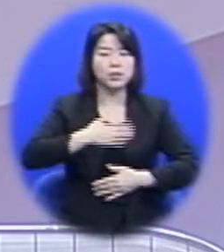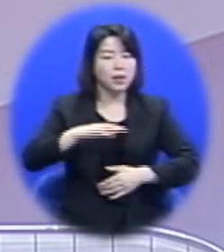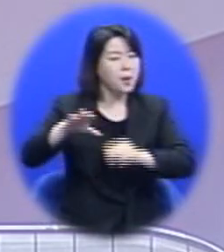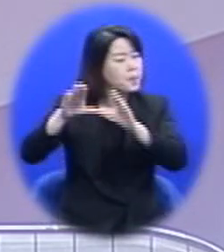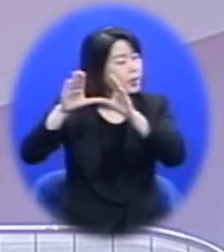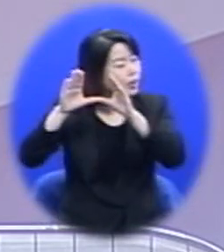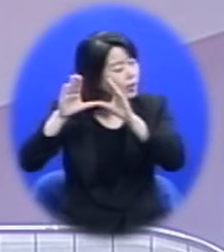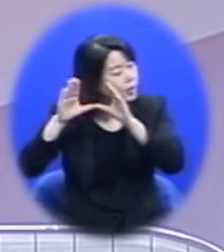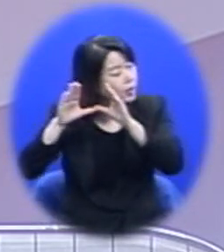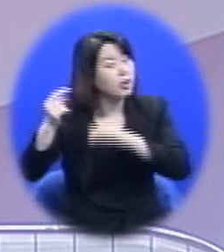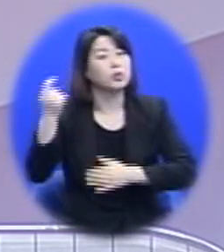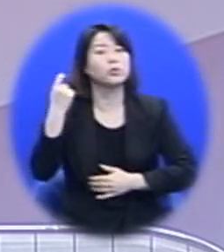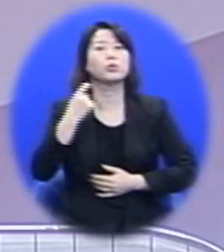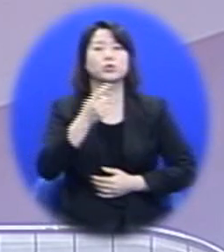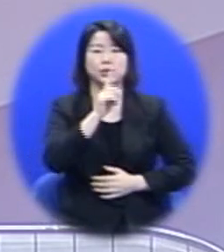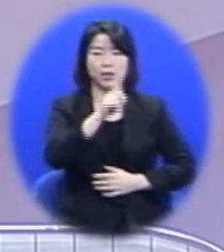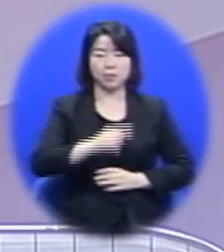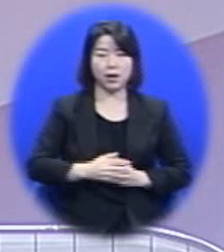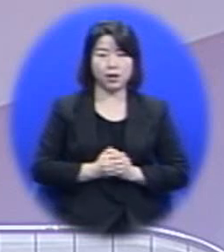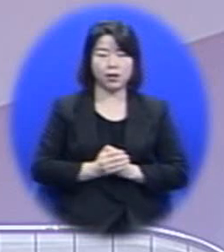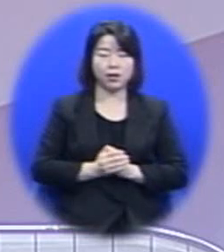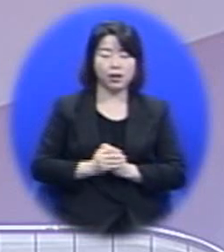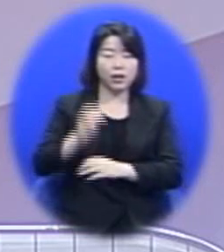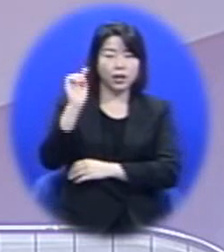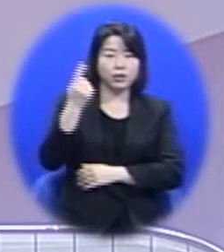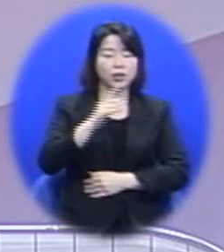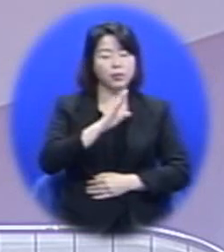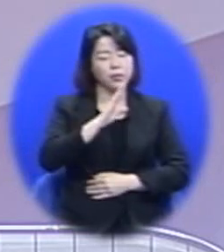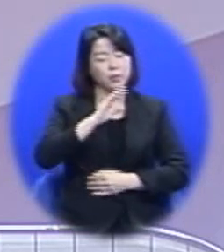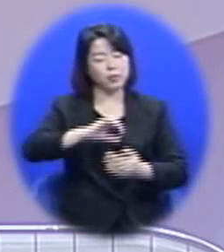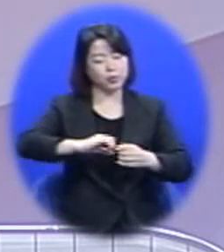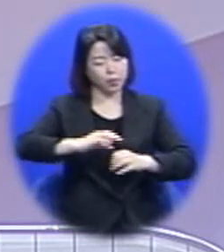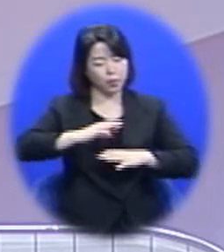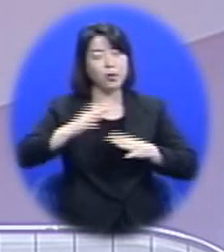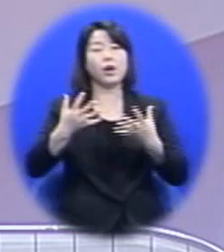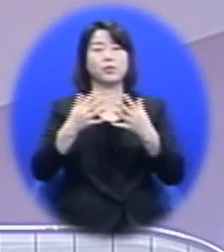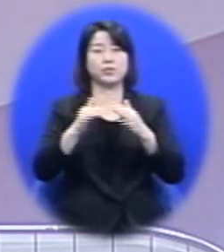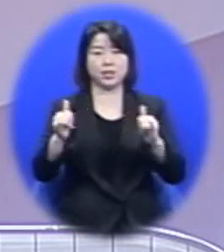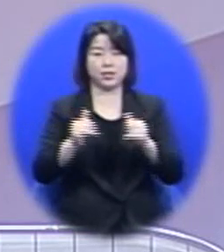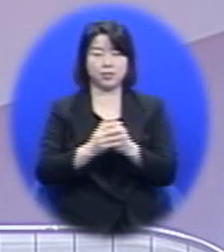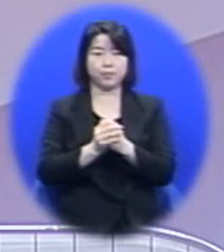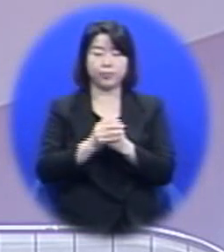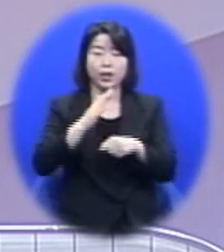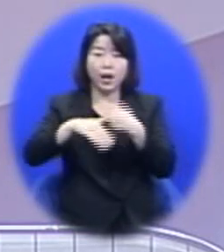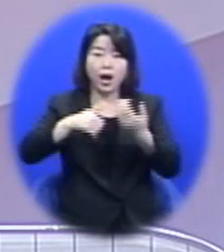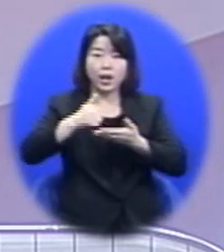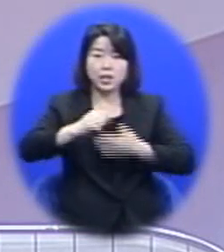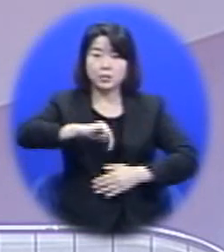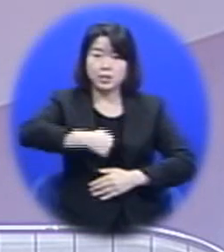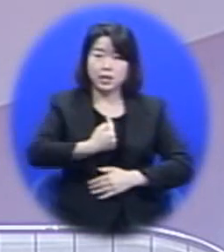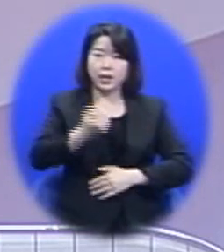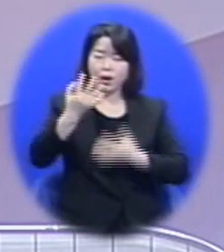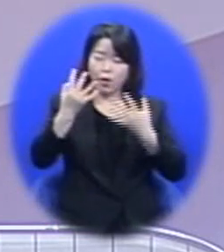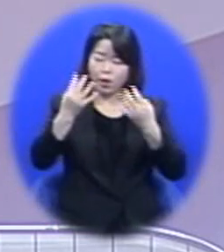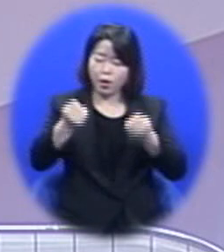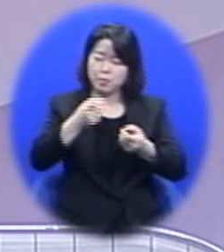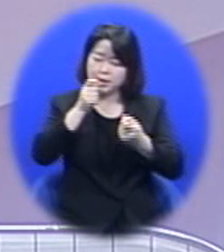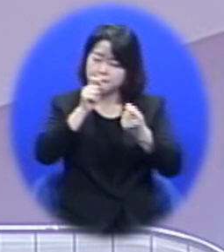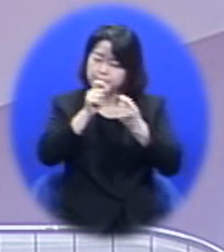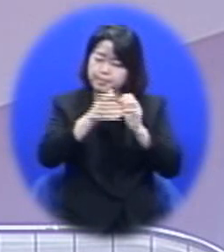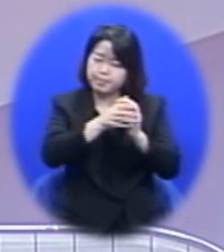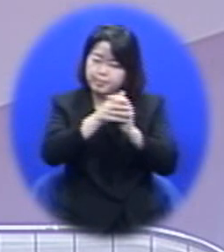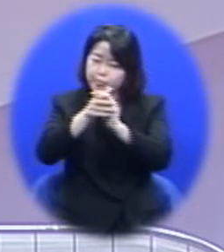들어주신다. 다윗은 참 놀라운 사람입니다. 하나님이 자기에게 얼마나 친밀하시고